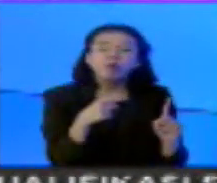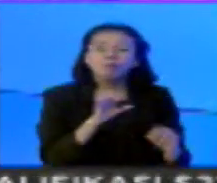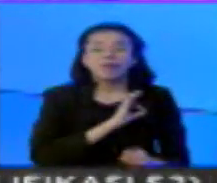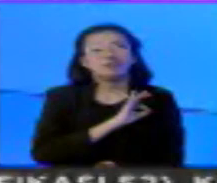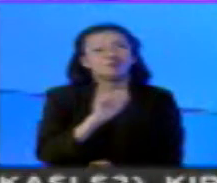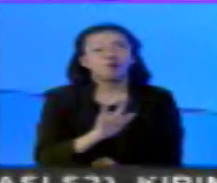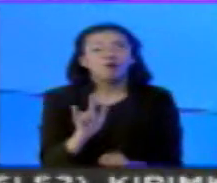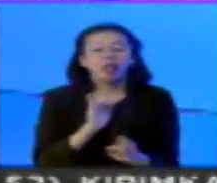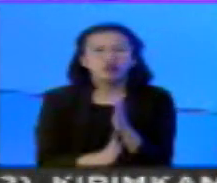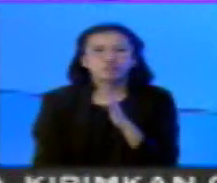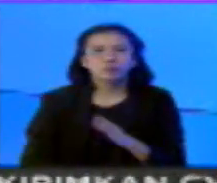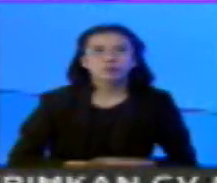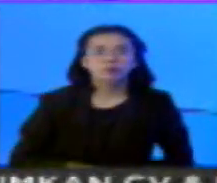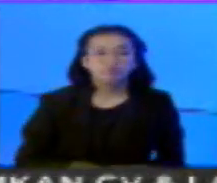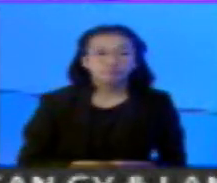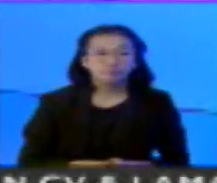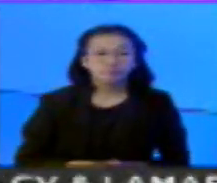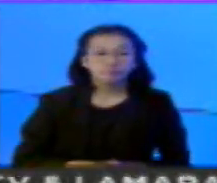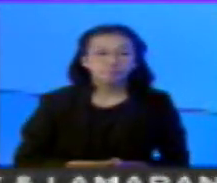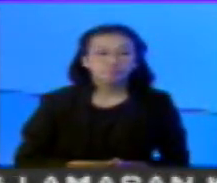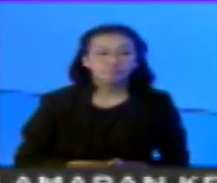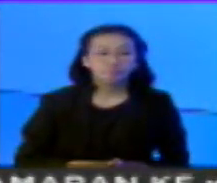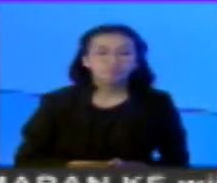sebagai calon tunggal Kapolri.